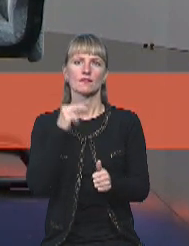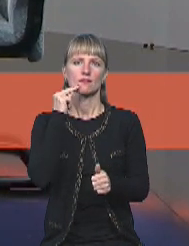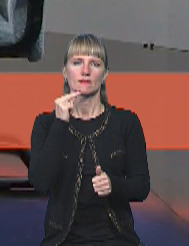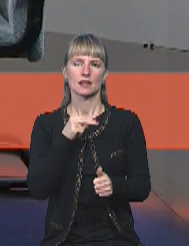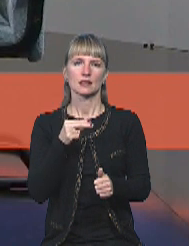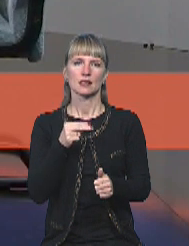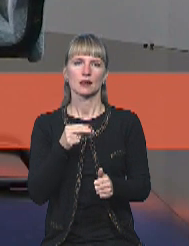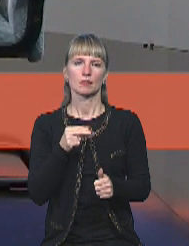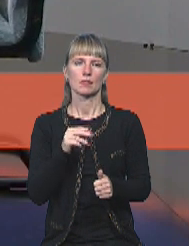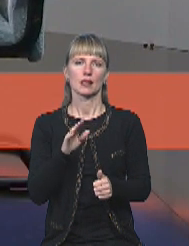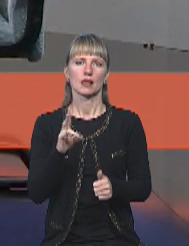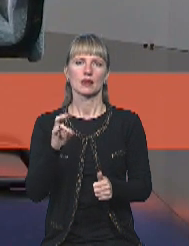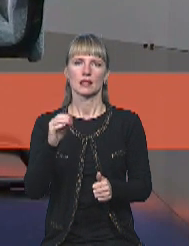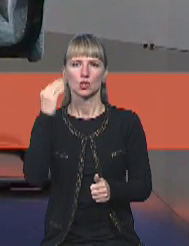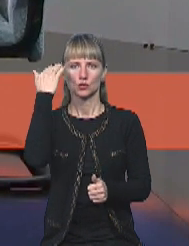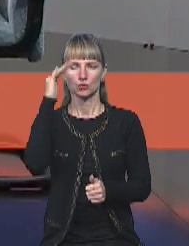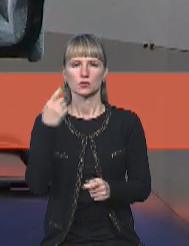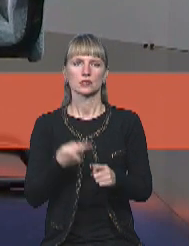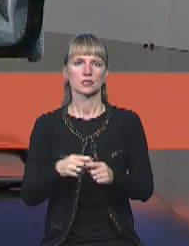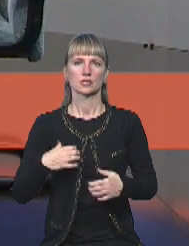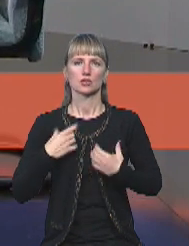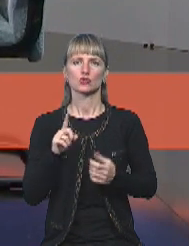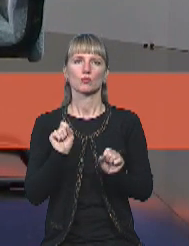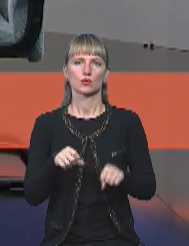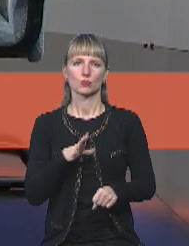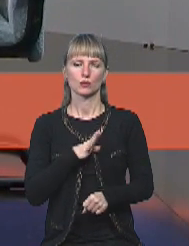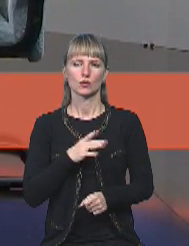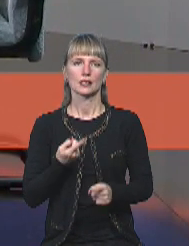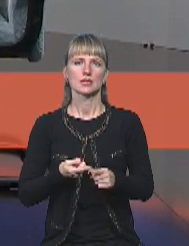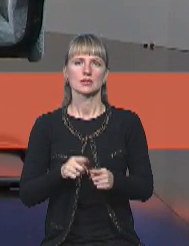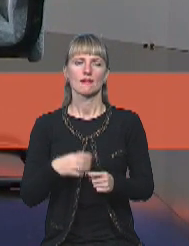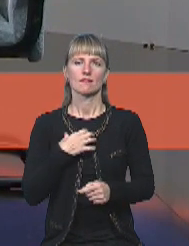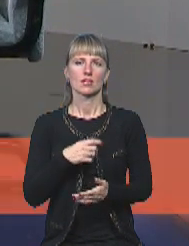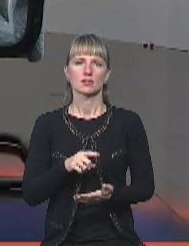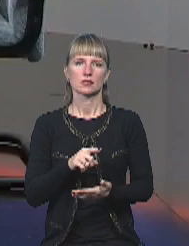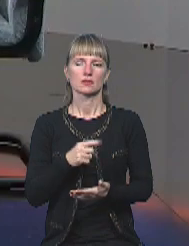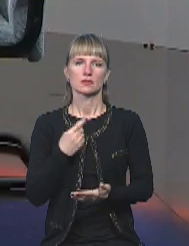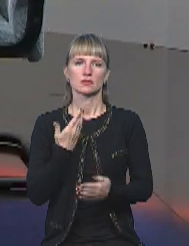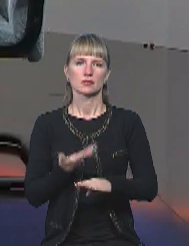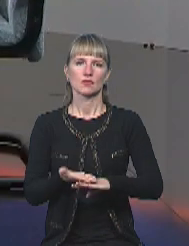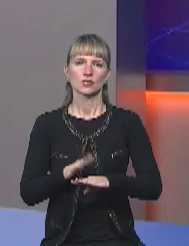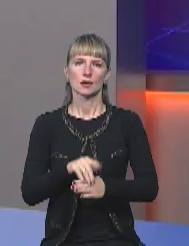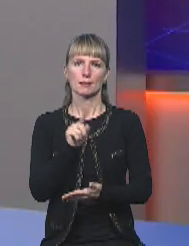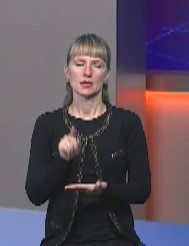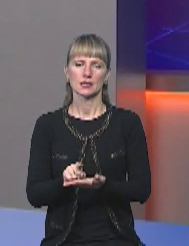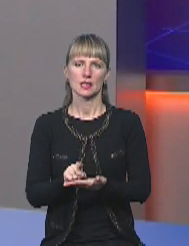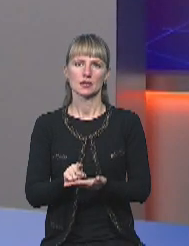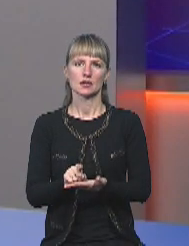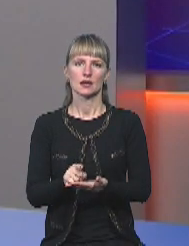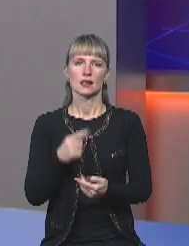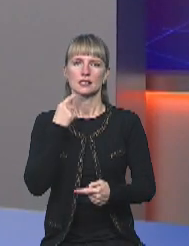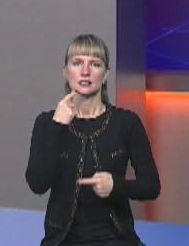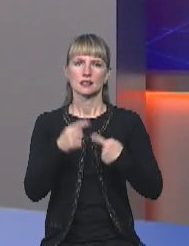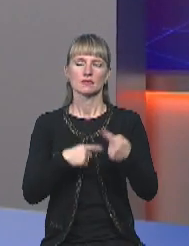як чужих, оце ж найстрашніше, що може відбутися. Це дуже таке важке питання, тому що я завжди кажу,